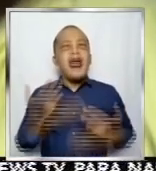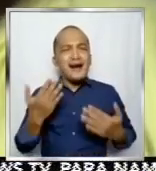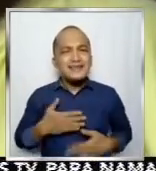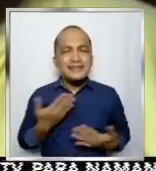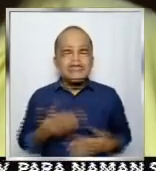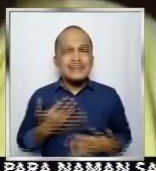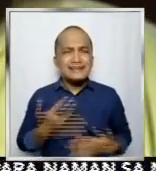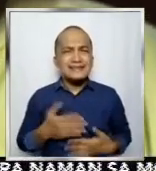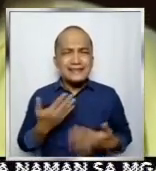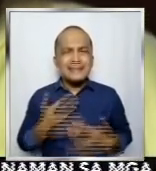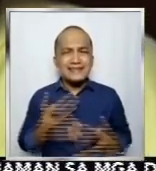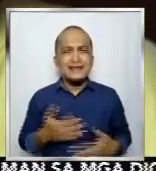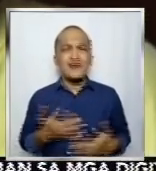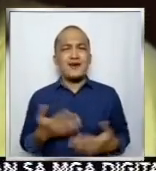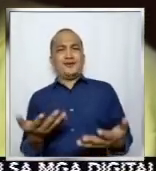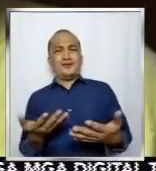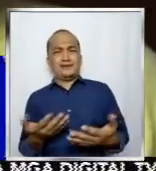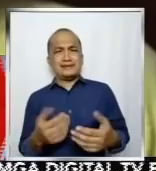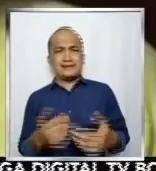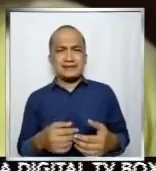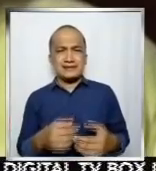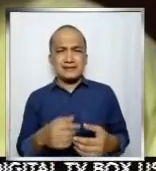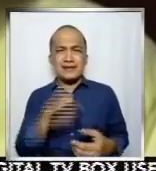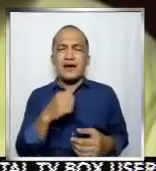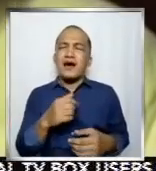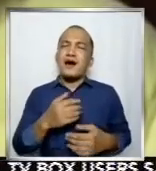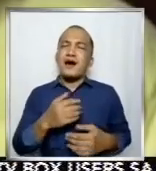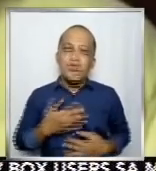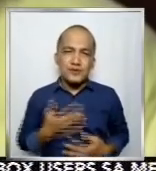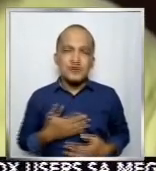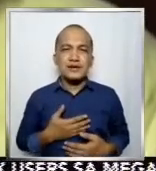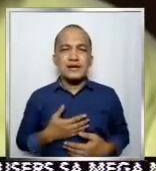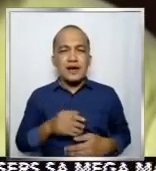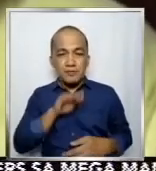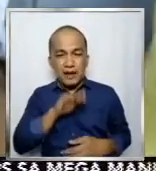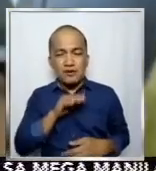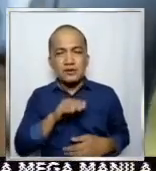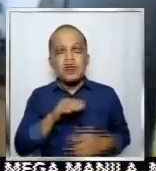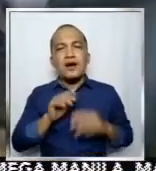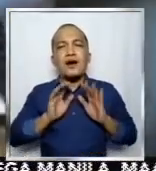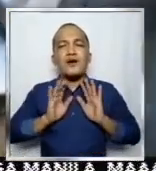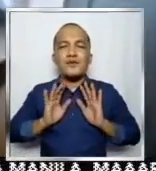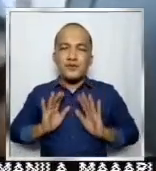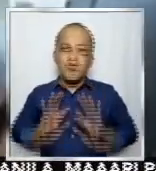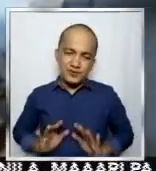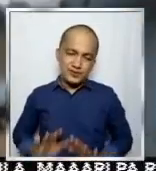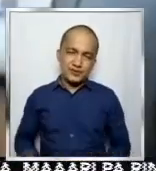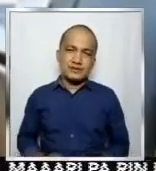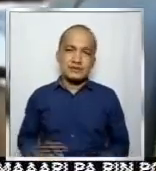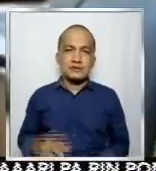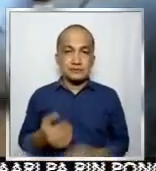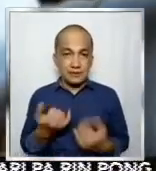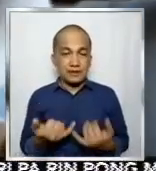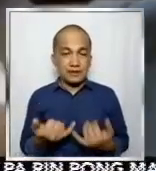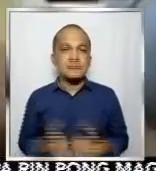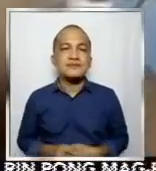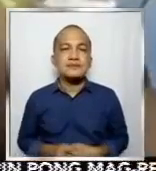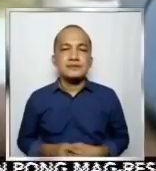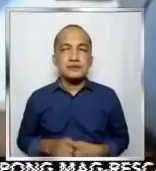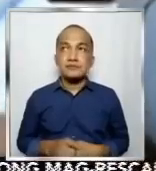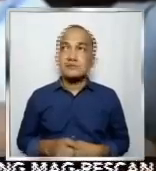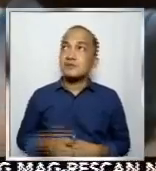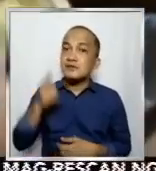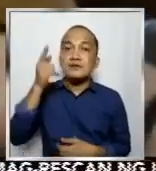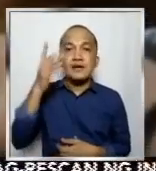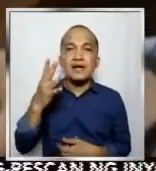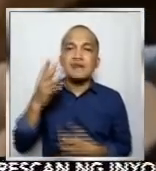parang hindi ko po nainda po yung pagod po na nararamdaman ko po dati. Isa rin po, dininig po ng Panginoon yung panalangin